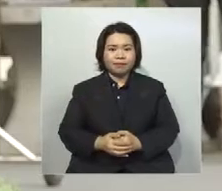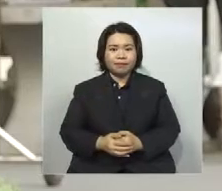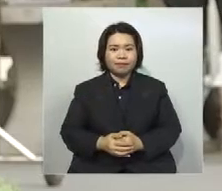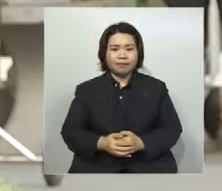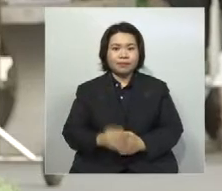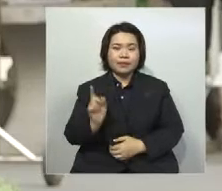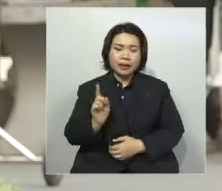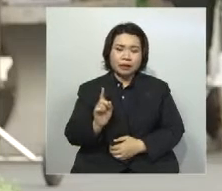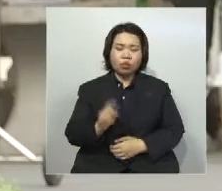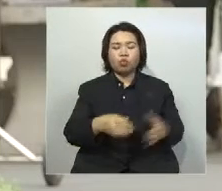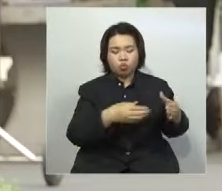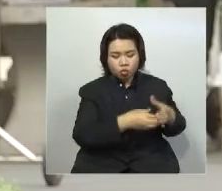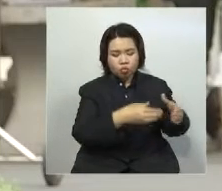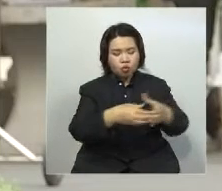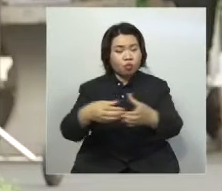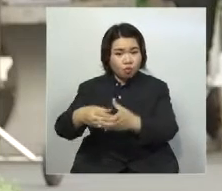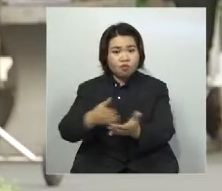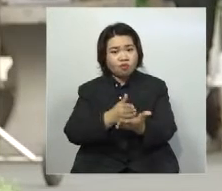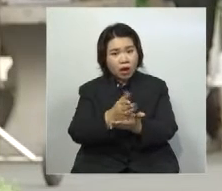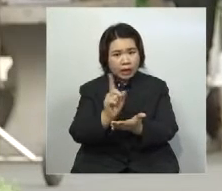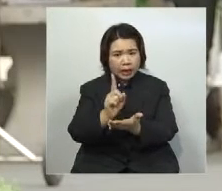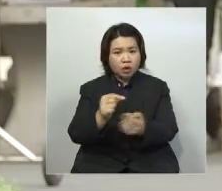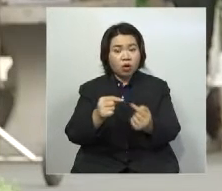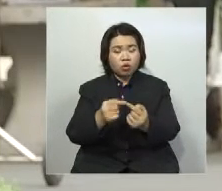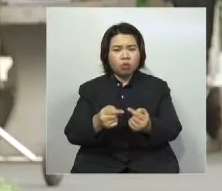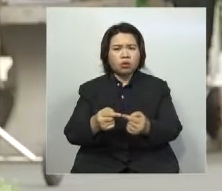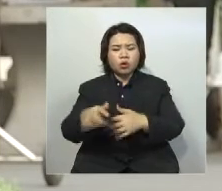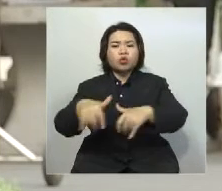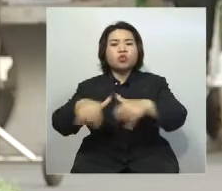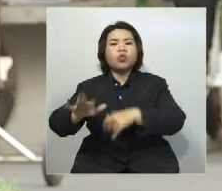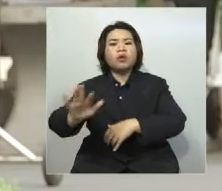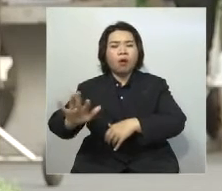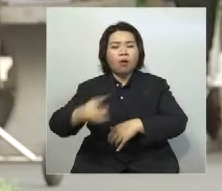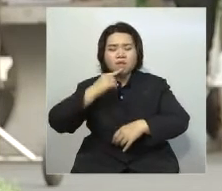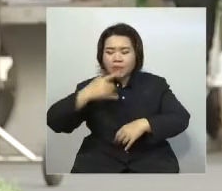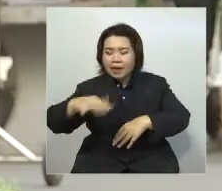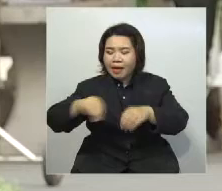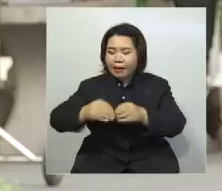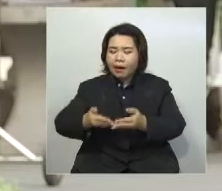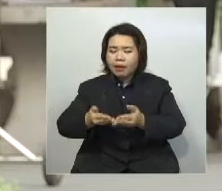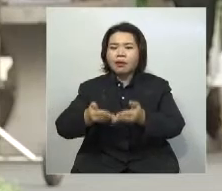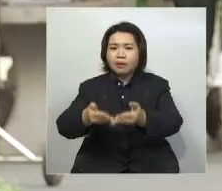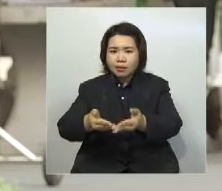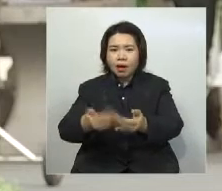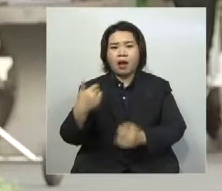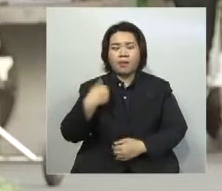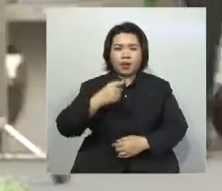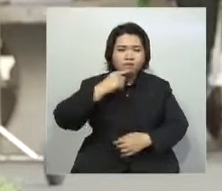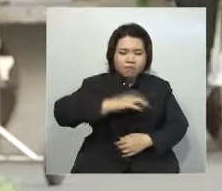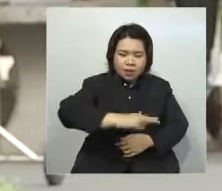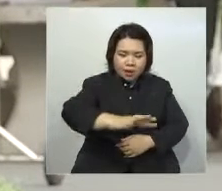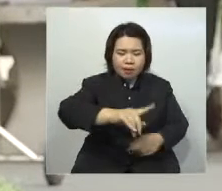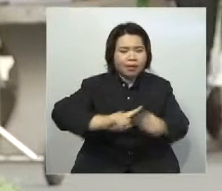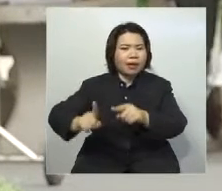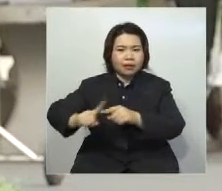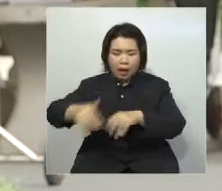ไรล่ะในทุกกลุ่มทุกฝ่ายตั้งแต่โดยเฉพาะยิ่งประมงพื้นบ้านประมงชายฝั่งนะครับประมงในน่านน้ำประมงนอกน่านน้ำอะไรเหล่